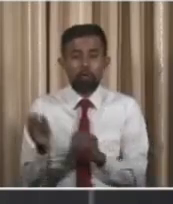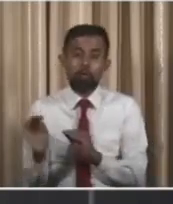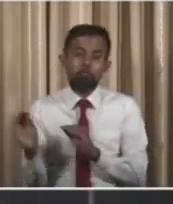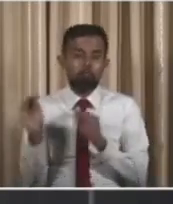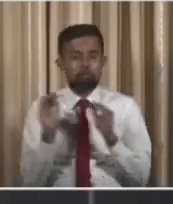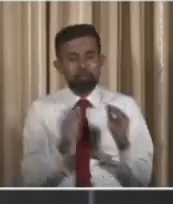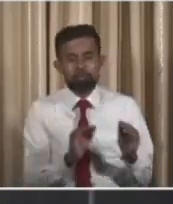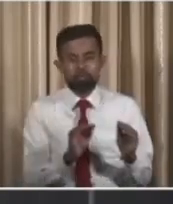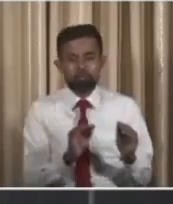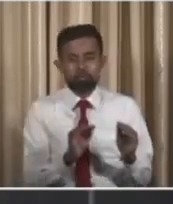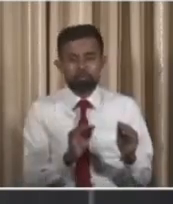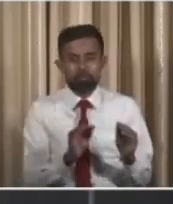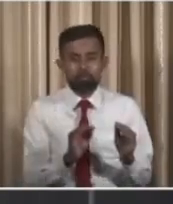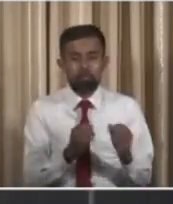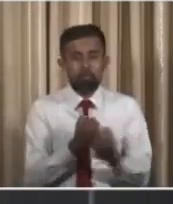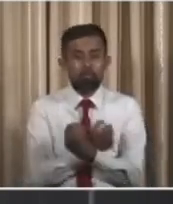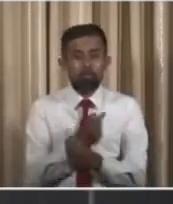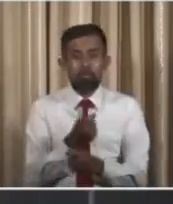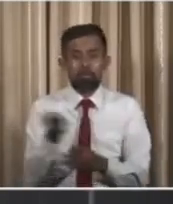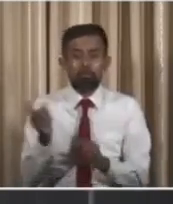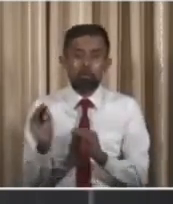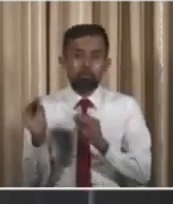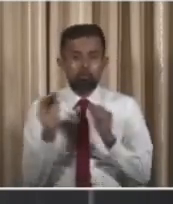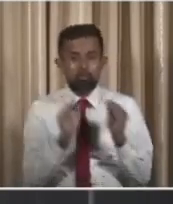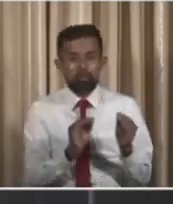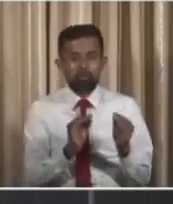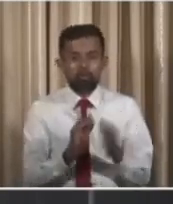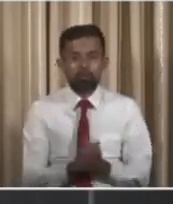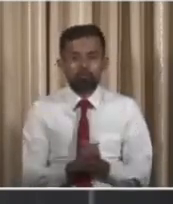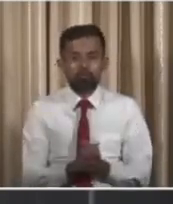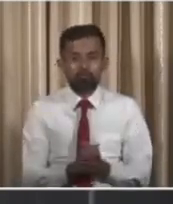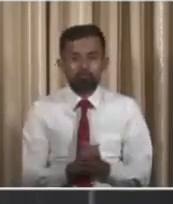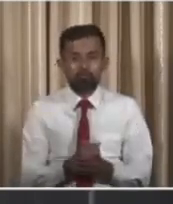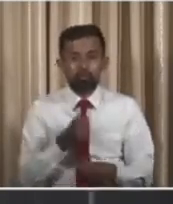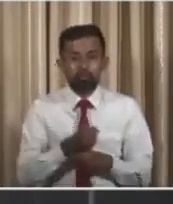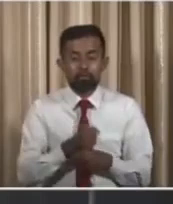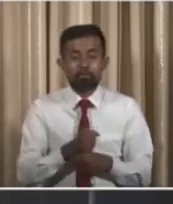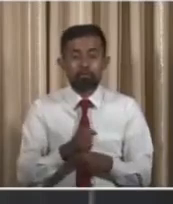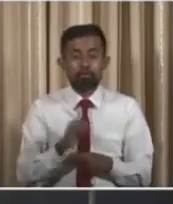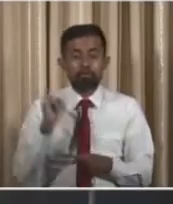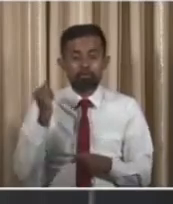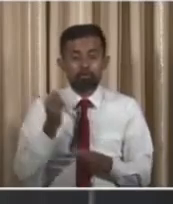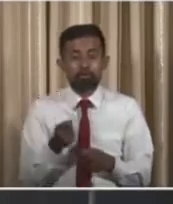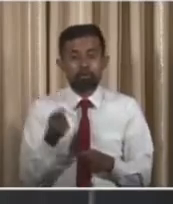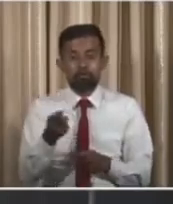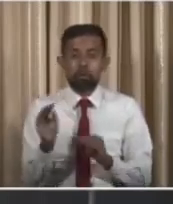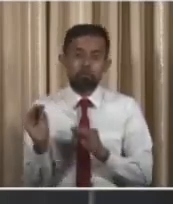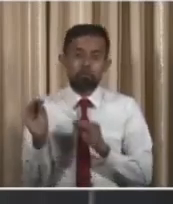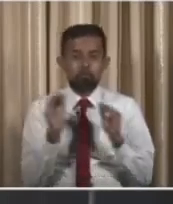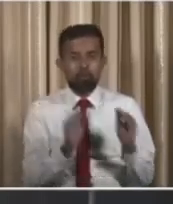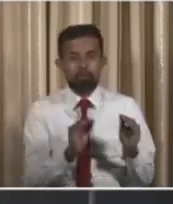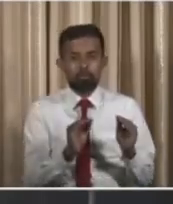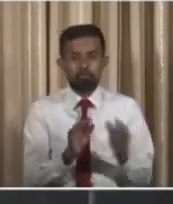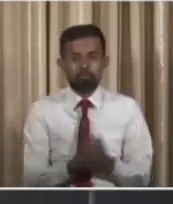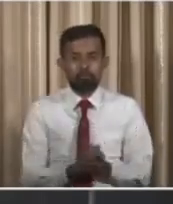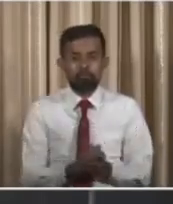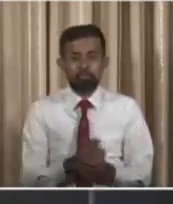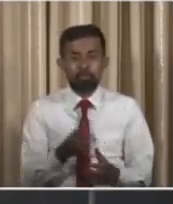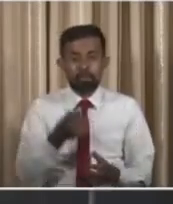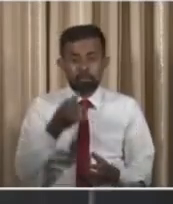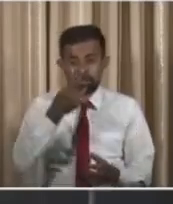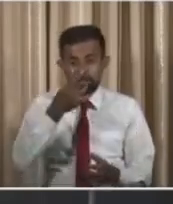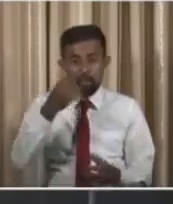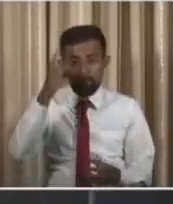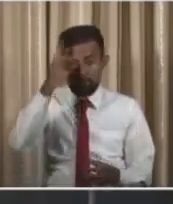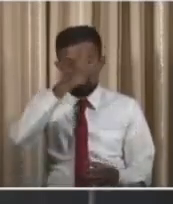පස්සේ. පොලිසියට ගෙවන්නේ පස්සේ. ඊළඟට රාජයේ සේවකයොන්ට ගෙවන්නේ පස්සේ. තීන්ත ටික ගේන්න